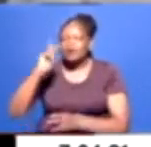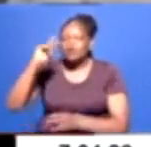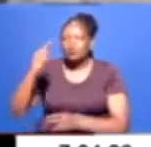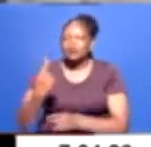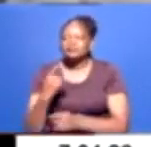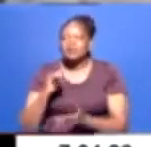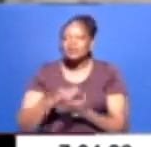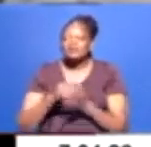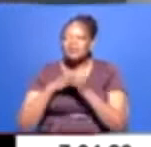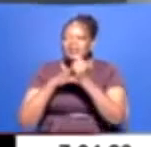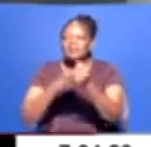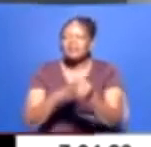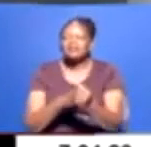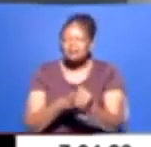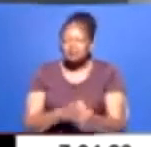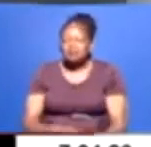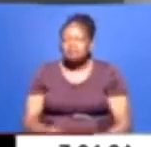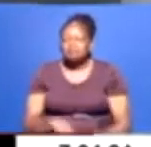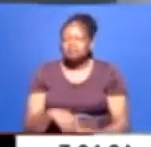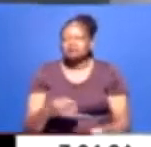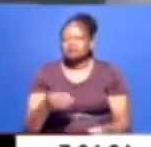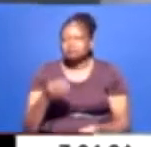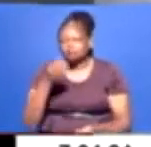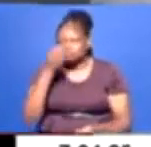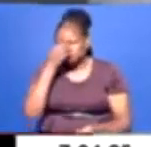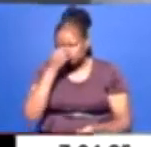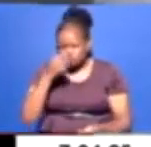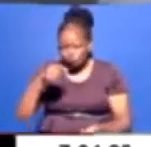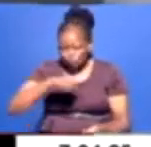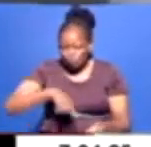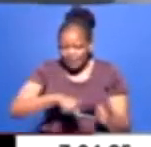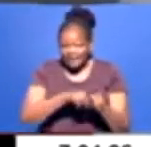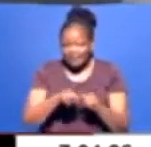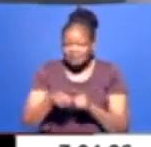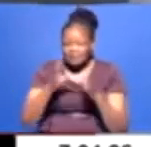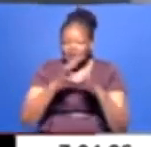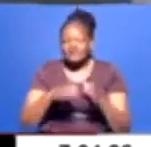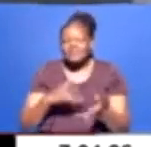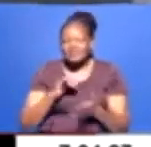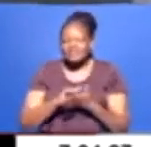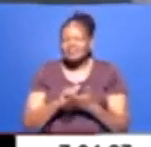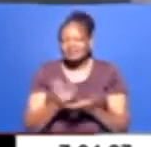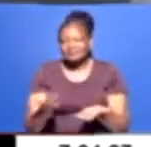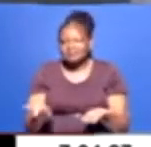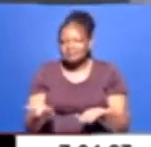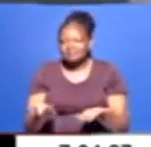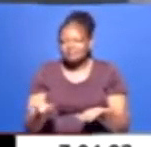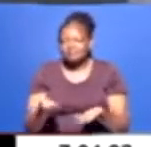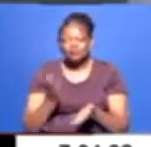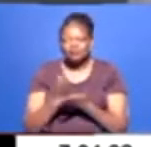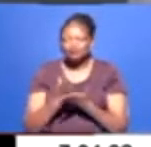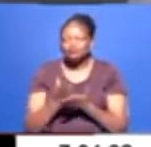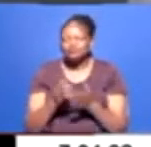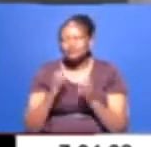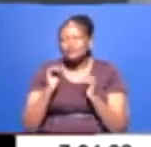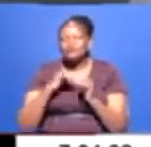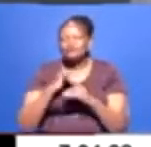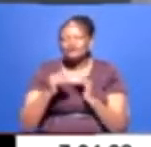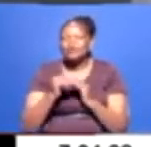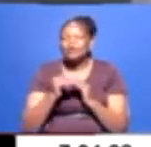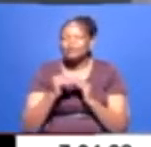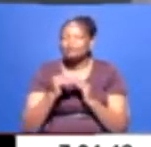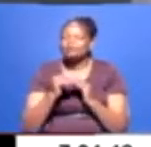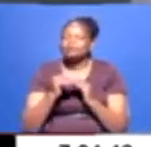na naibu rais William Ruto. We as a party feel that the survival of the party and especially the ability of all Maendeleo Chap Chap aspirants